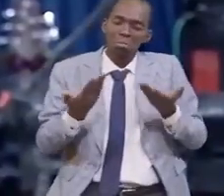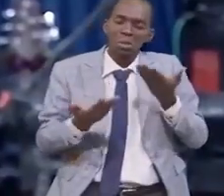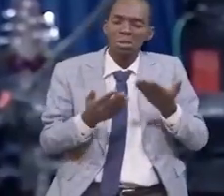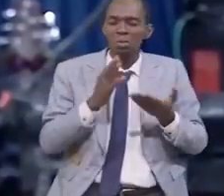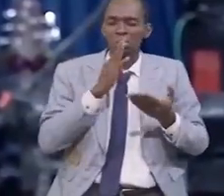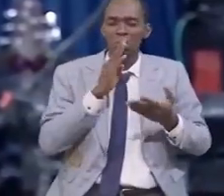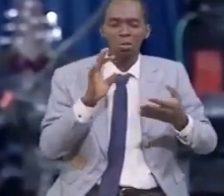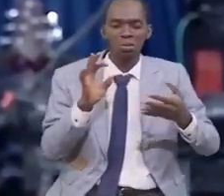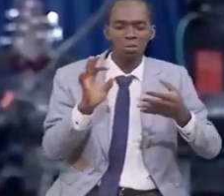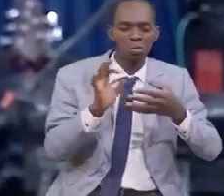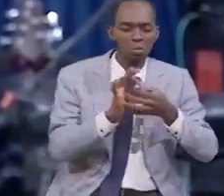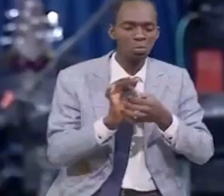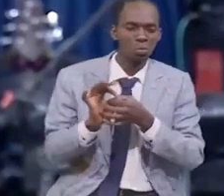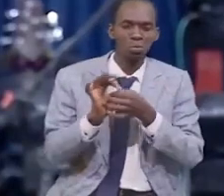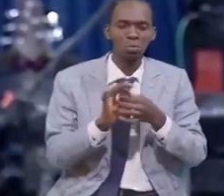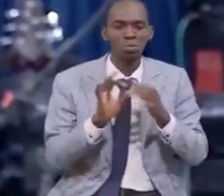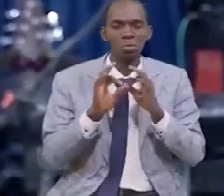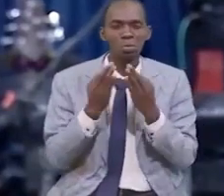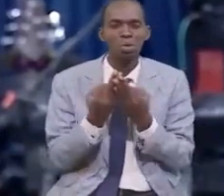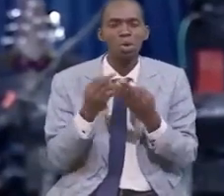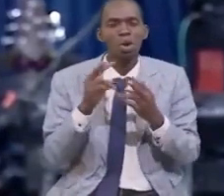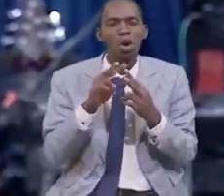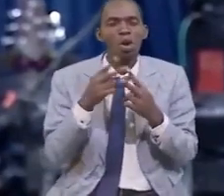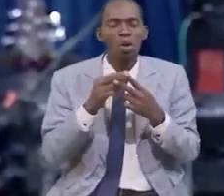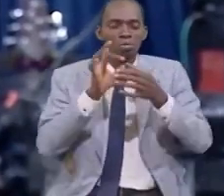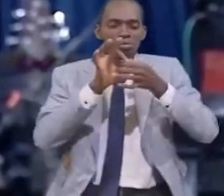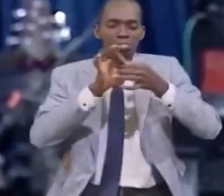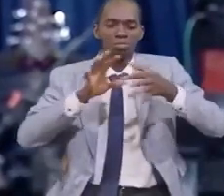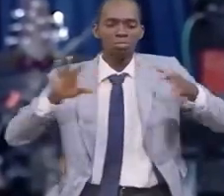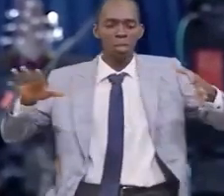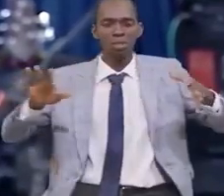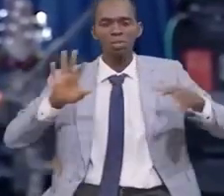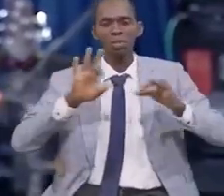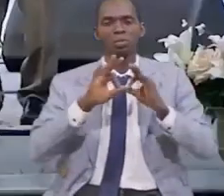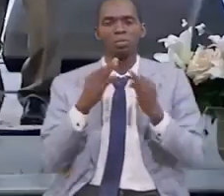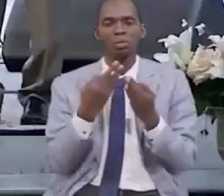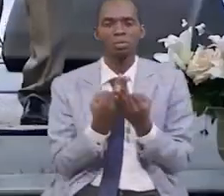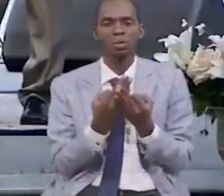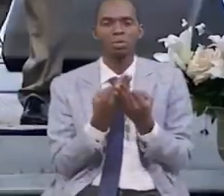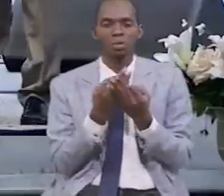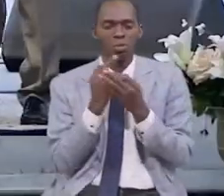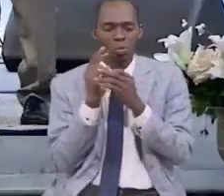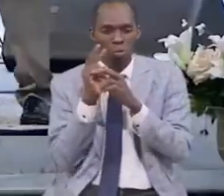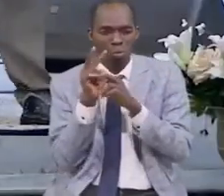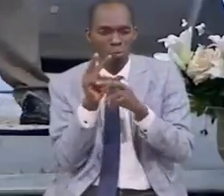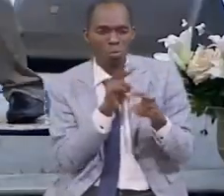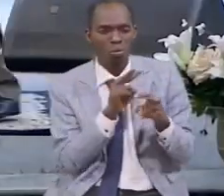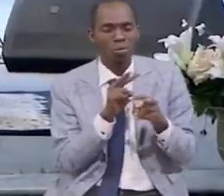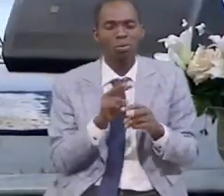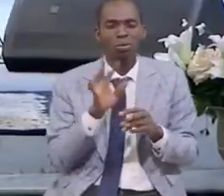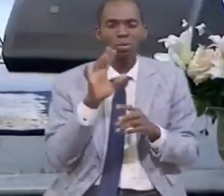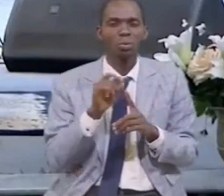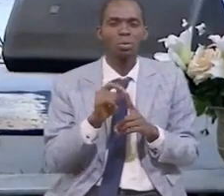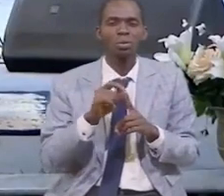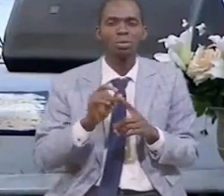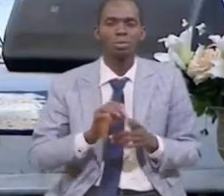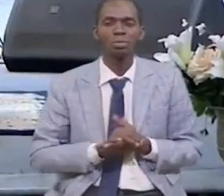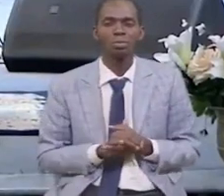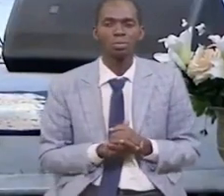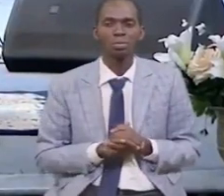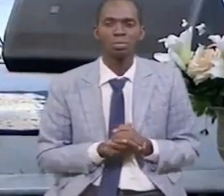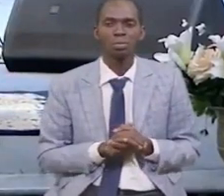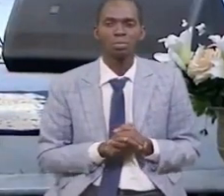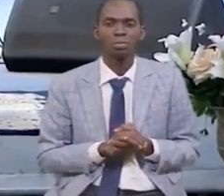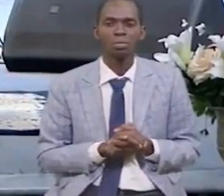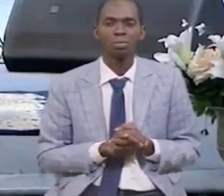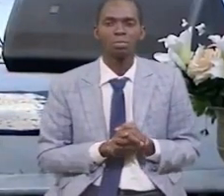or disunite your family. Words. మీ భర్తతో గాని భార్యతో గాని మీరు మాట్లాడే మాటలే కుటుంబాన్నైనా